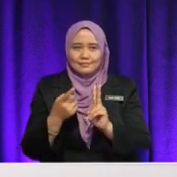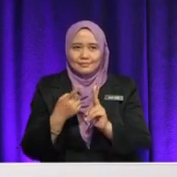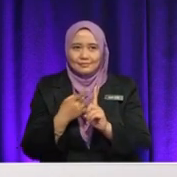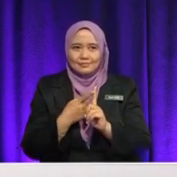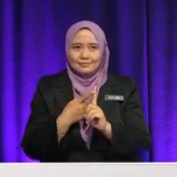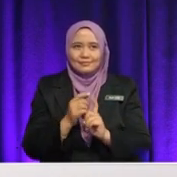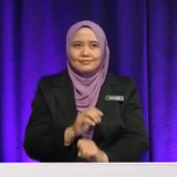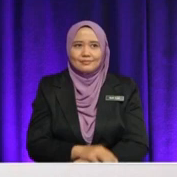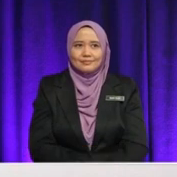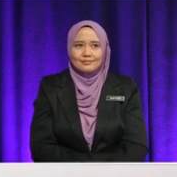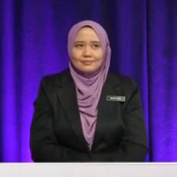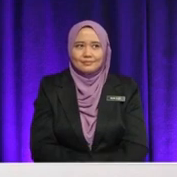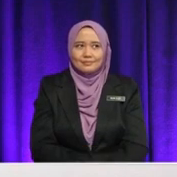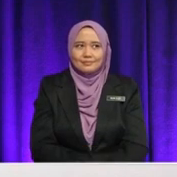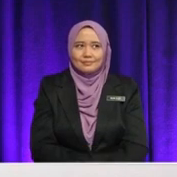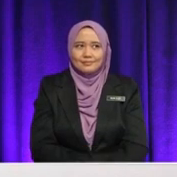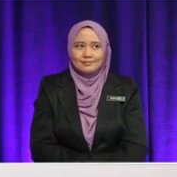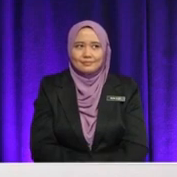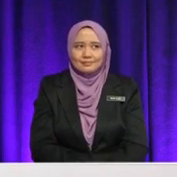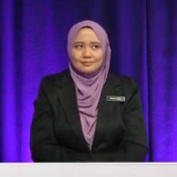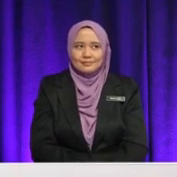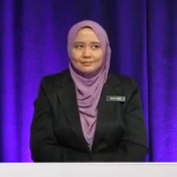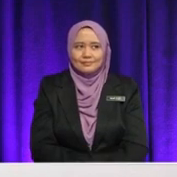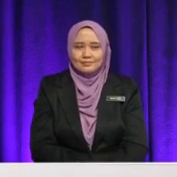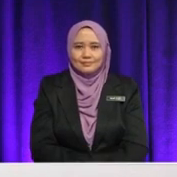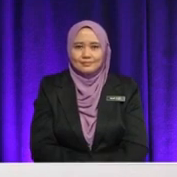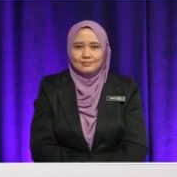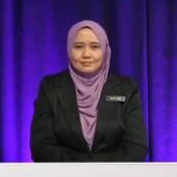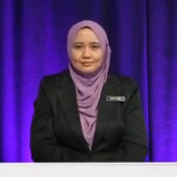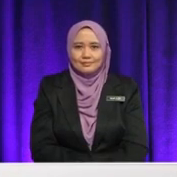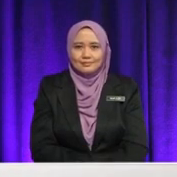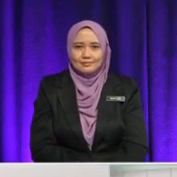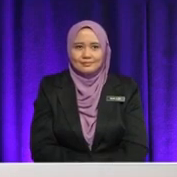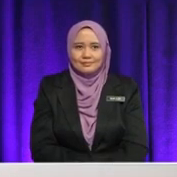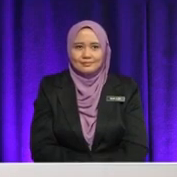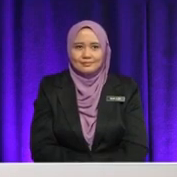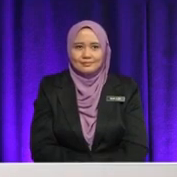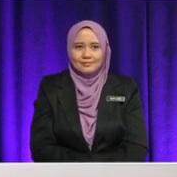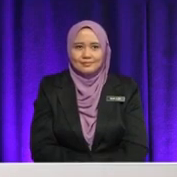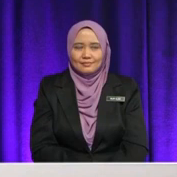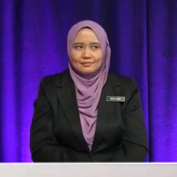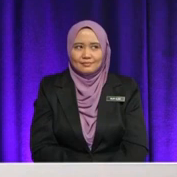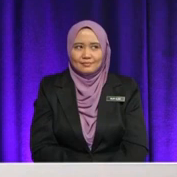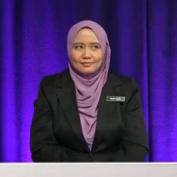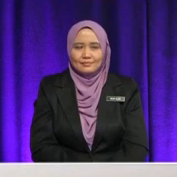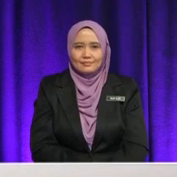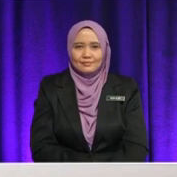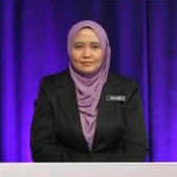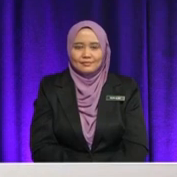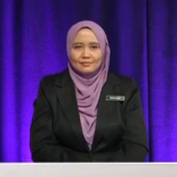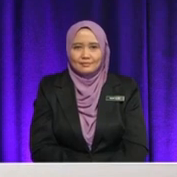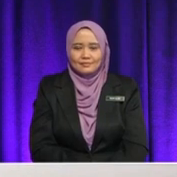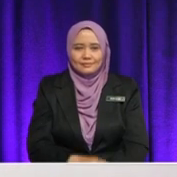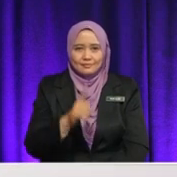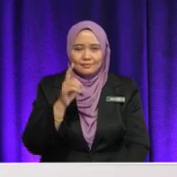persekutuan ketelitian utama calon yang menjadi pilihan saya ialah seorang yang berkedip